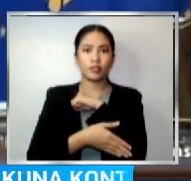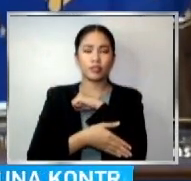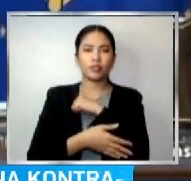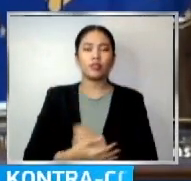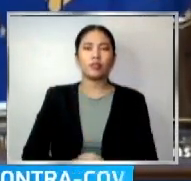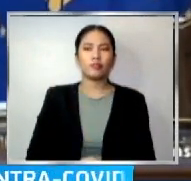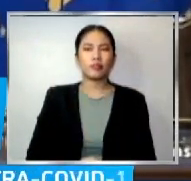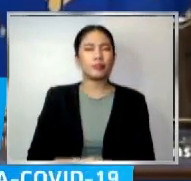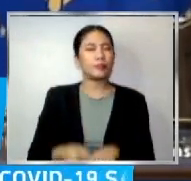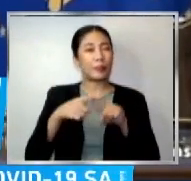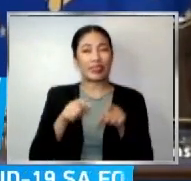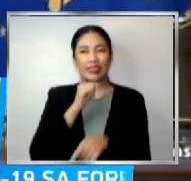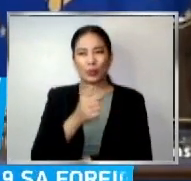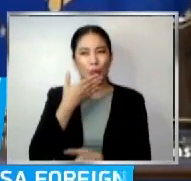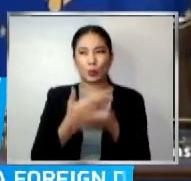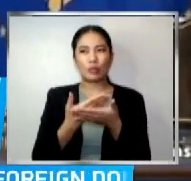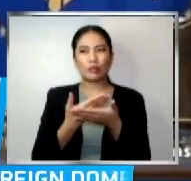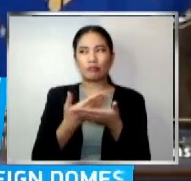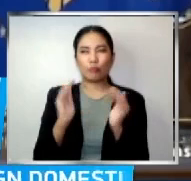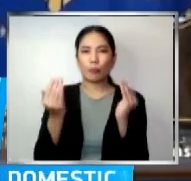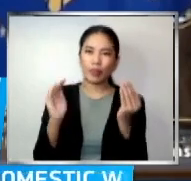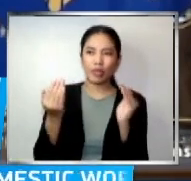make comparisons, but